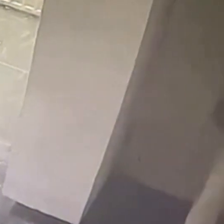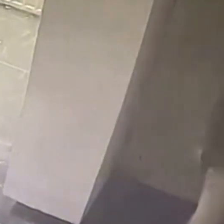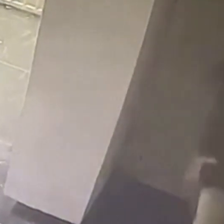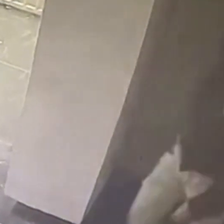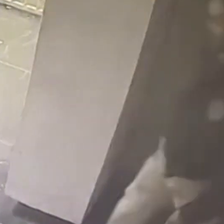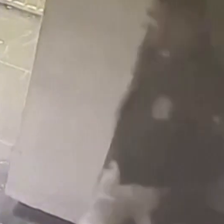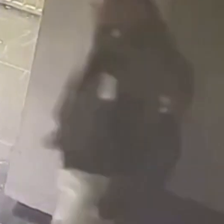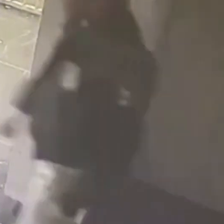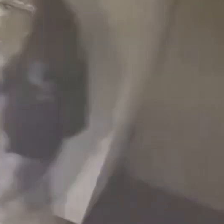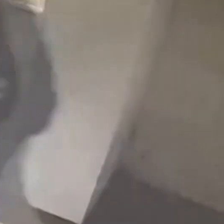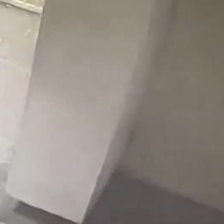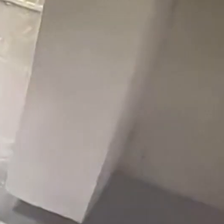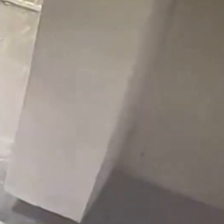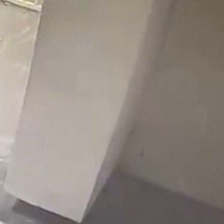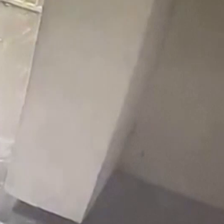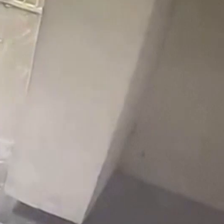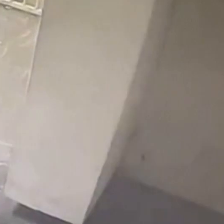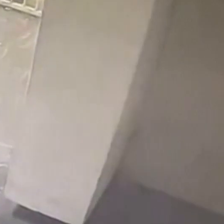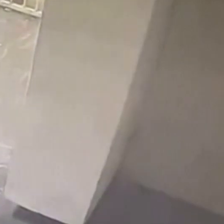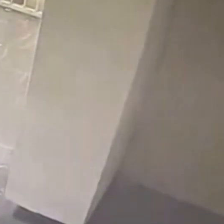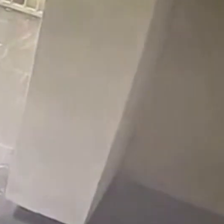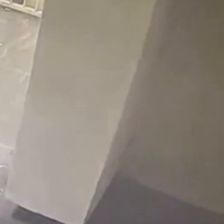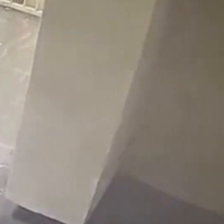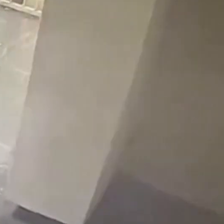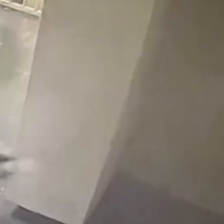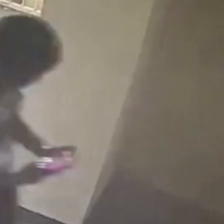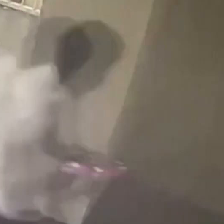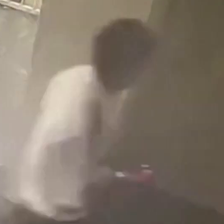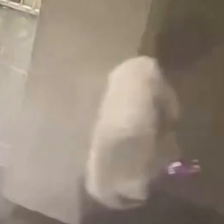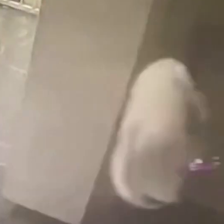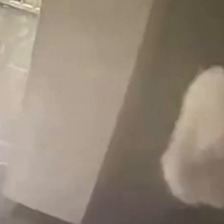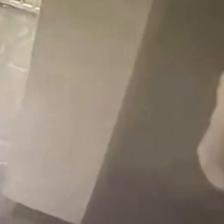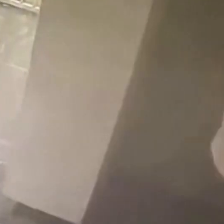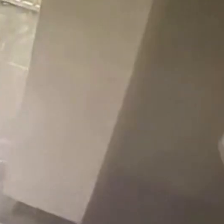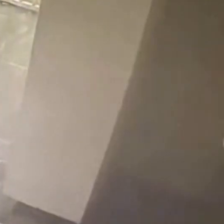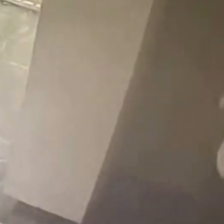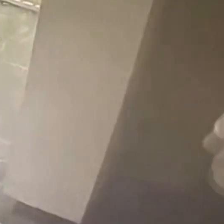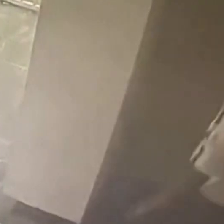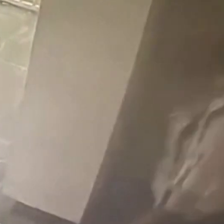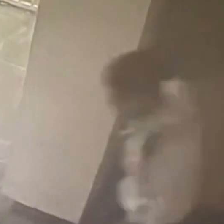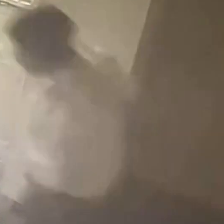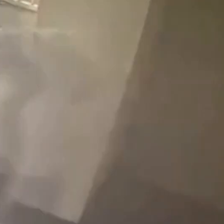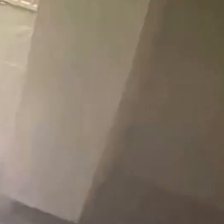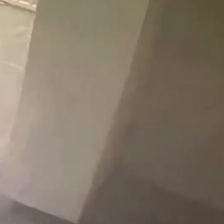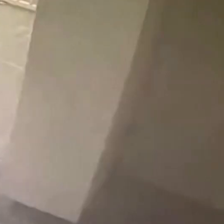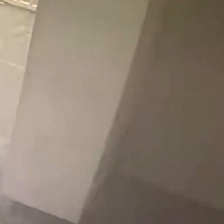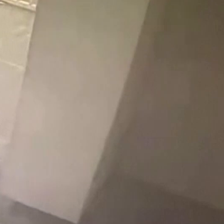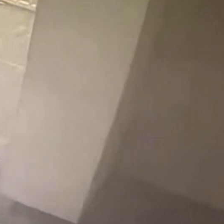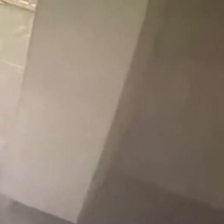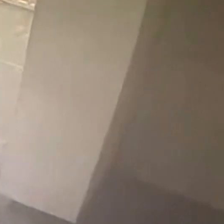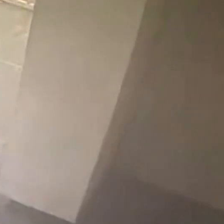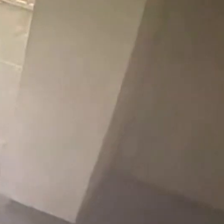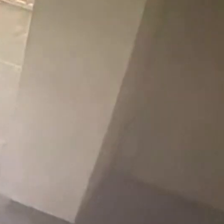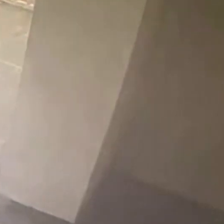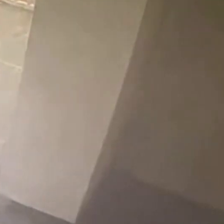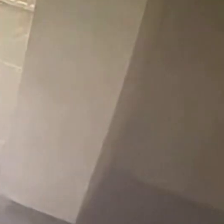có thông tin rằng họ sẽ bị trục xuất về nước một số chi tiết khác về vụ hỏa hoạn cũng được cung cấp đây là thảm kịch tồi tệ nhất liên quan đến người